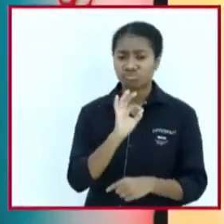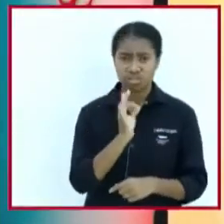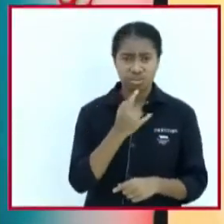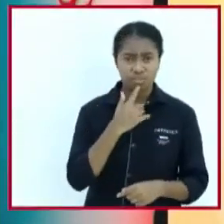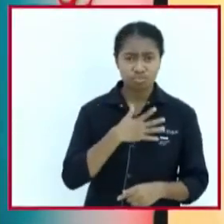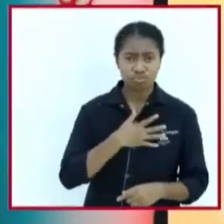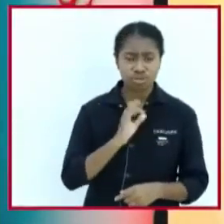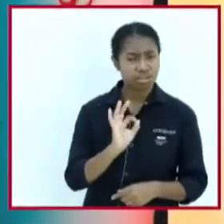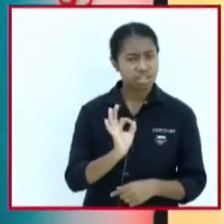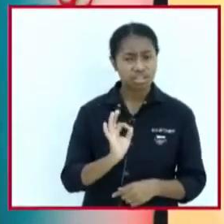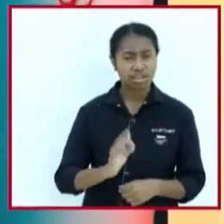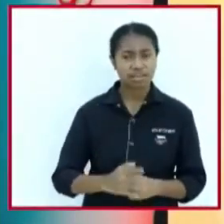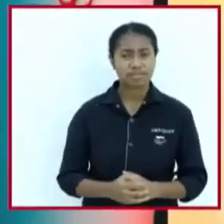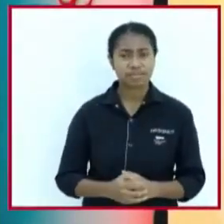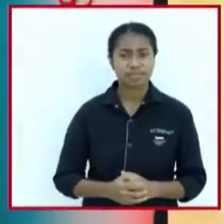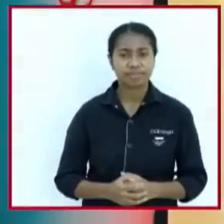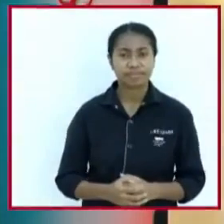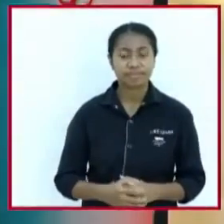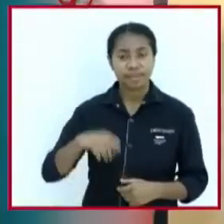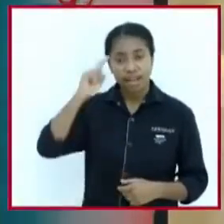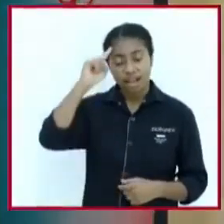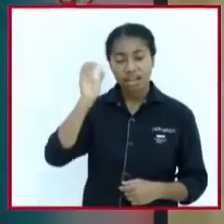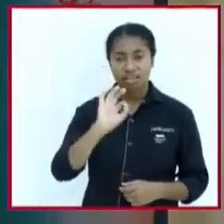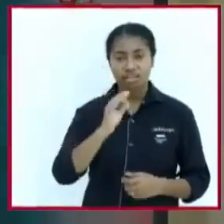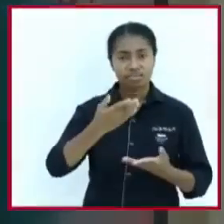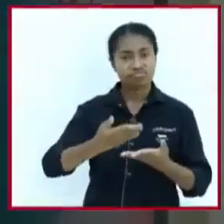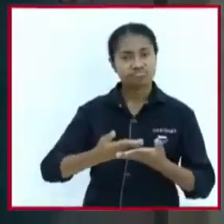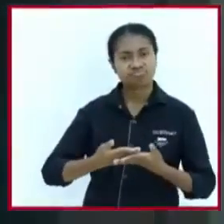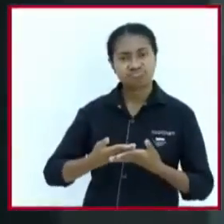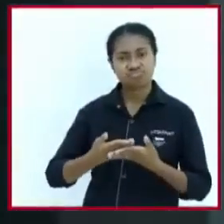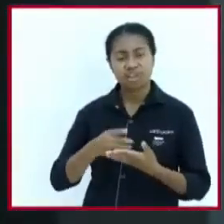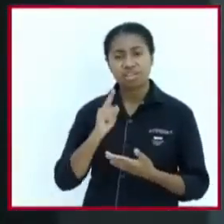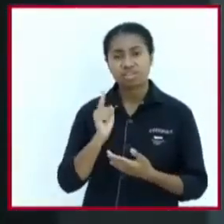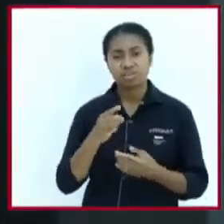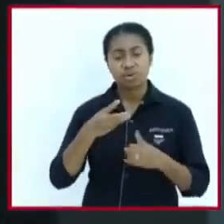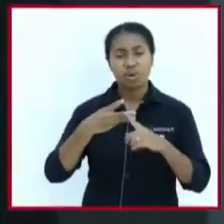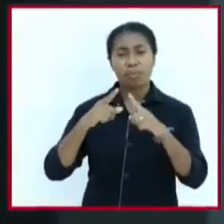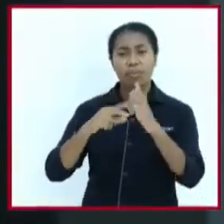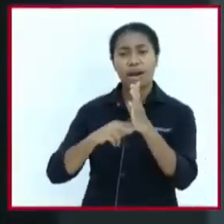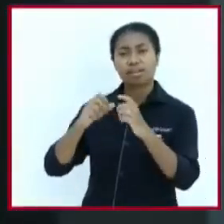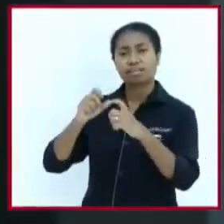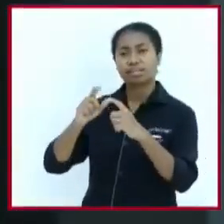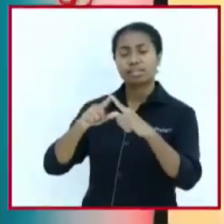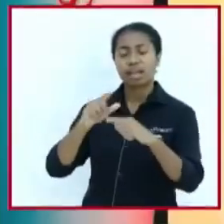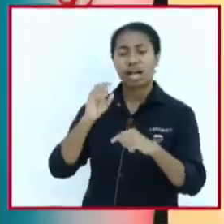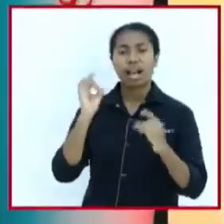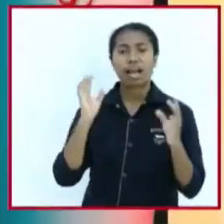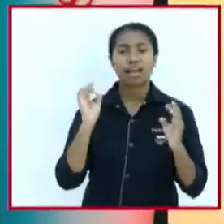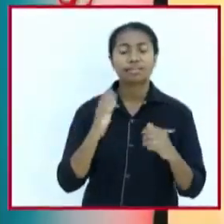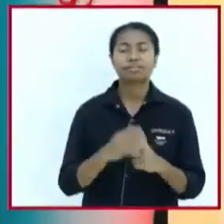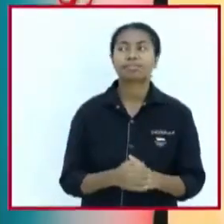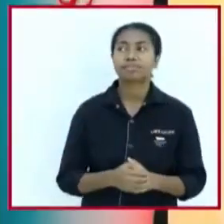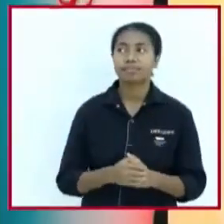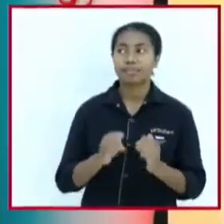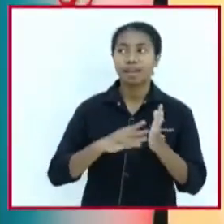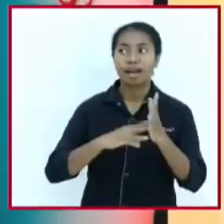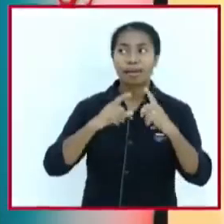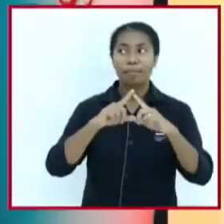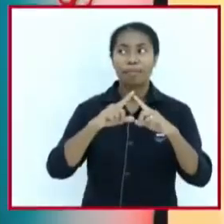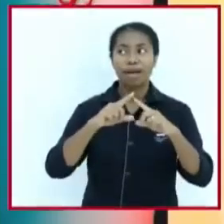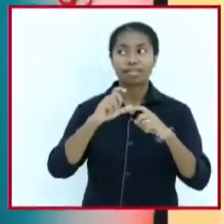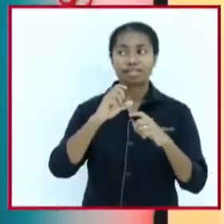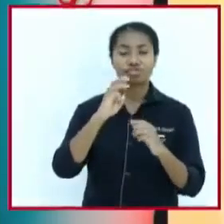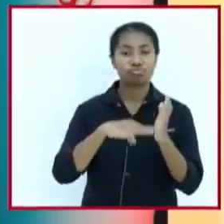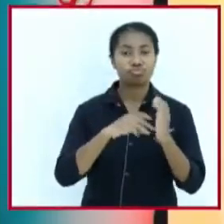punya Allah tidak pernah lakukan itu pada bangsa lain Mazmur serupa pun 17-20 dia memberitakan